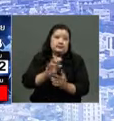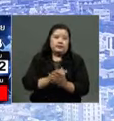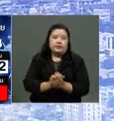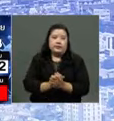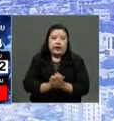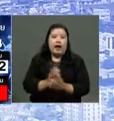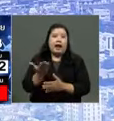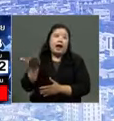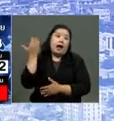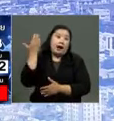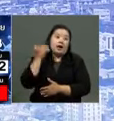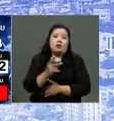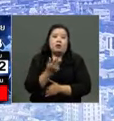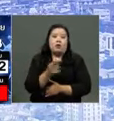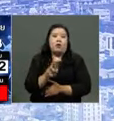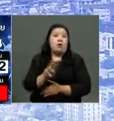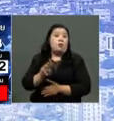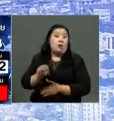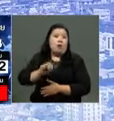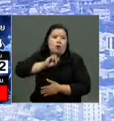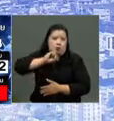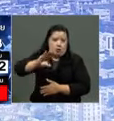การใช้หน้ากากอนามัยน้อยลงหน้ากากผ้าน้อยลงนะครับแล้วก็ทำความสะอาดพื้นผิวก็น้อยลงเรื่องนู้นเรื่องนี้ลดลงอย่างชัดเจนเพราะฉะนั้นนี่คือความเสี่ยงความเสี่ยงที่จะติดโรคนะครับอย่าว่าเรื่องของโควิชเลยฮะโรคอื่นๆที่ตามมานะตอนนี้เรื่องของการดูแลสุขภาพส่วนตัวโรคตามฤดูกาลเข้ามานะครับวันก่อนก็บอกว่าไข้เลือดออกตอนนี้ทำให้ศาลเข้ามาแล้วนะครับเป็นโรคติดต่อเหมือนกันครับแต่มาจากยุงนั้นนะครับไม่ได้เกิดขึ้นจากเรื่องของการผ่านท่านได้นี้แต่การควบคุมโรคก็เหมือนกันครับต้องมีการจัดการโดยละเอียดอย่างนี้เพราะฉะนั้นตรงนี้นำเรียนว่าในเดือนกรกฎาคมตามที่ครม.ได้บอกว่าอาจจะมีไม่ผมไม่แน่ใจว่าบอกมั๊ยนะครับแต่ว่าได้ได้ได้ชดเชยจะมีการชดเชยกรณีวันหยุดสงกรานต์ทำงานไม่ได้หยุดใจเนี่ยก็อาจจะเกิดขึ้นถ้า